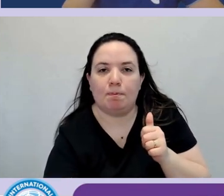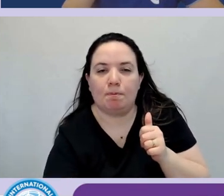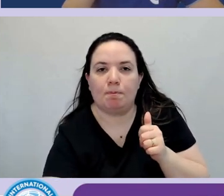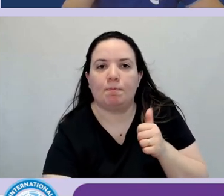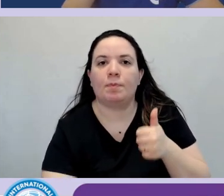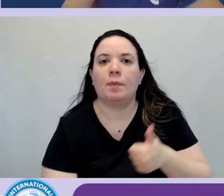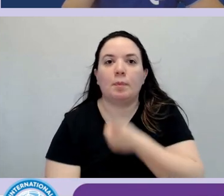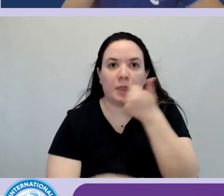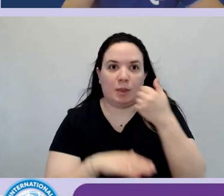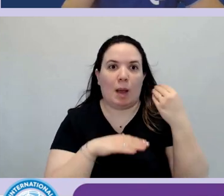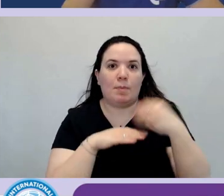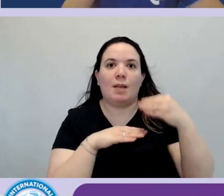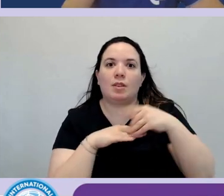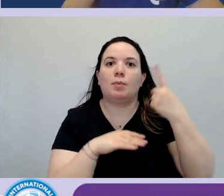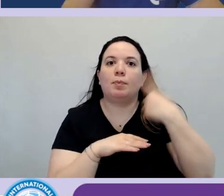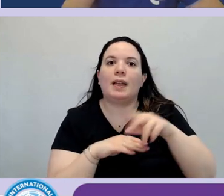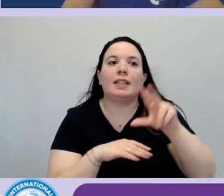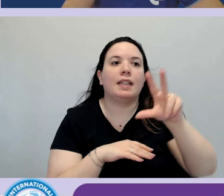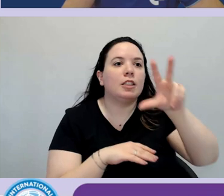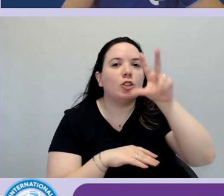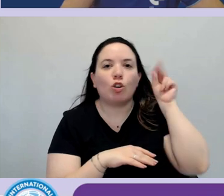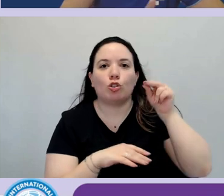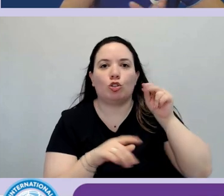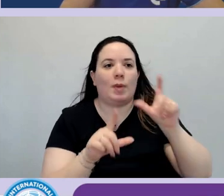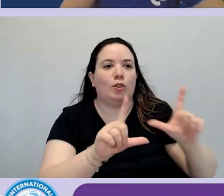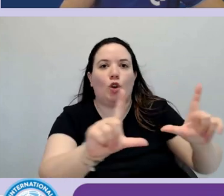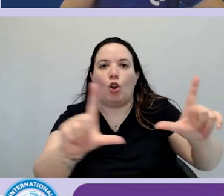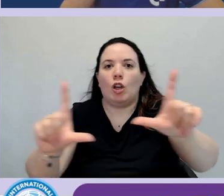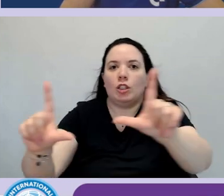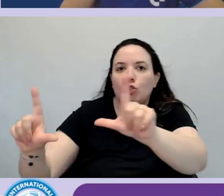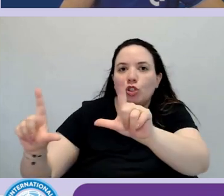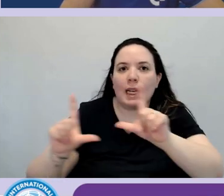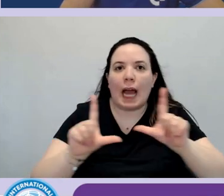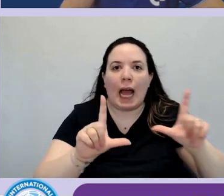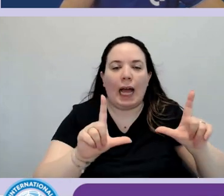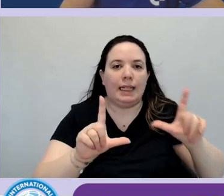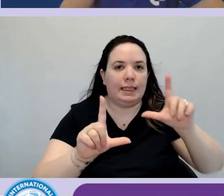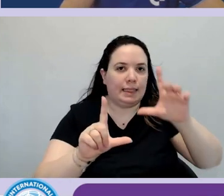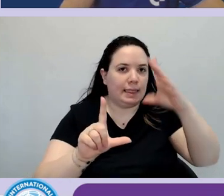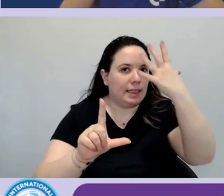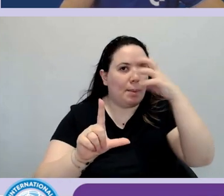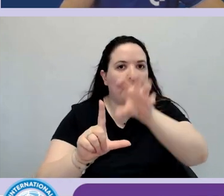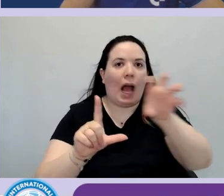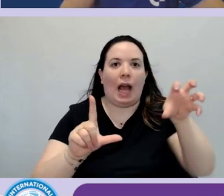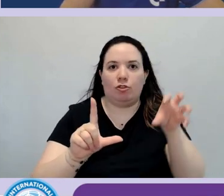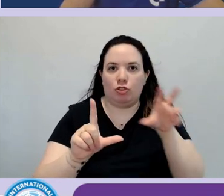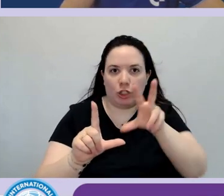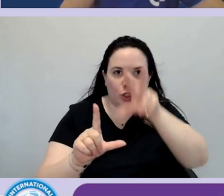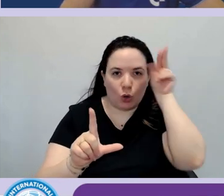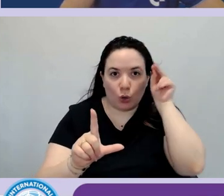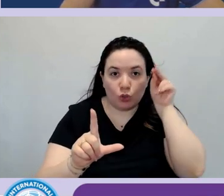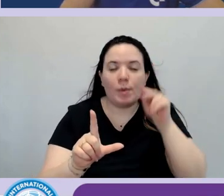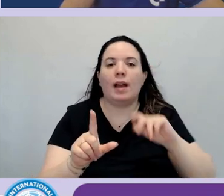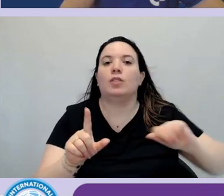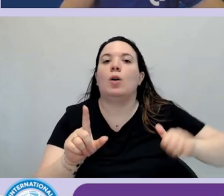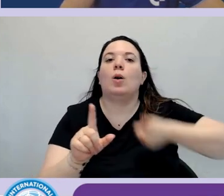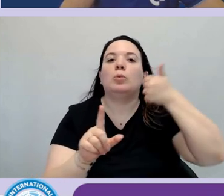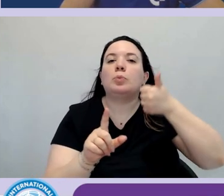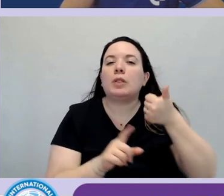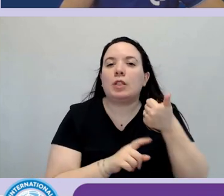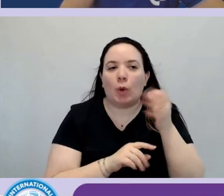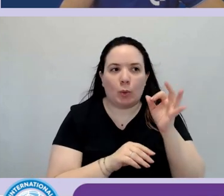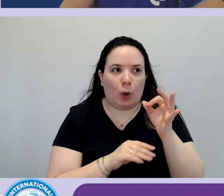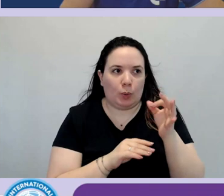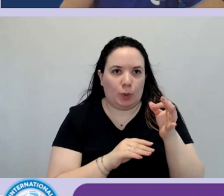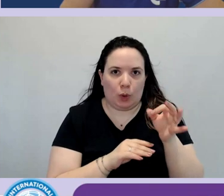per il riconoscimento degli scenari e del le immagini e la prima che l'ha implementata secondo me in